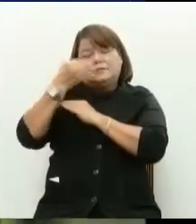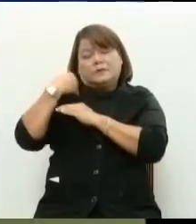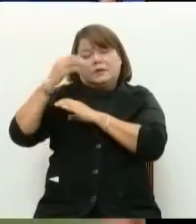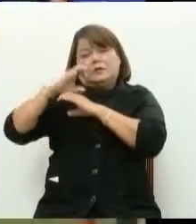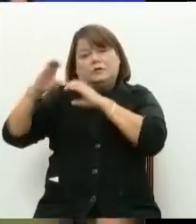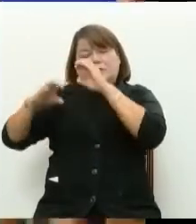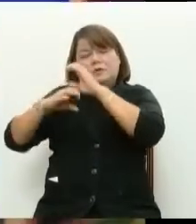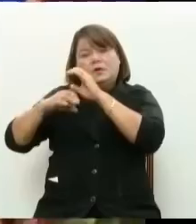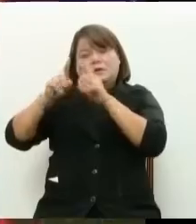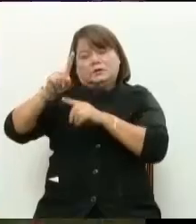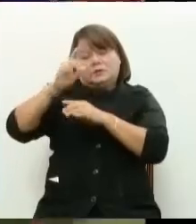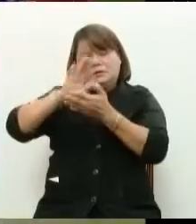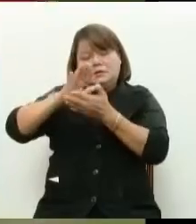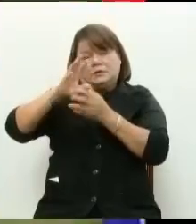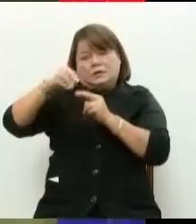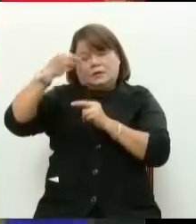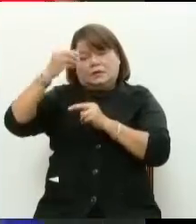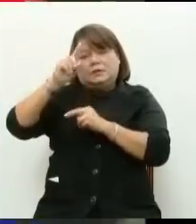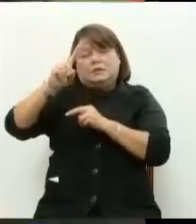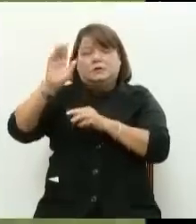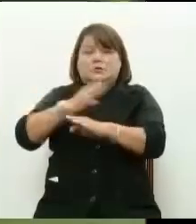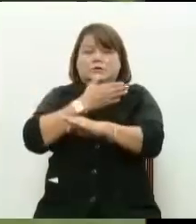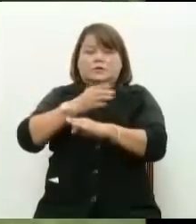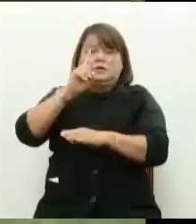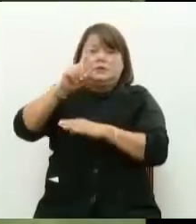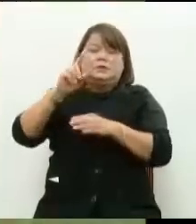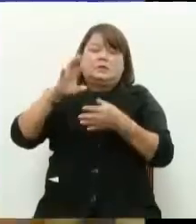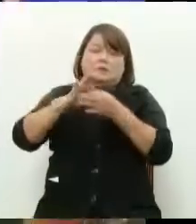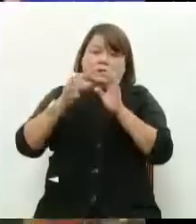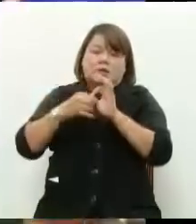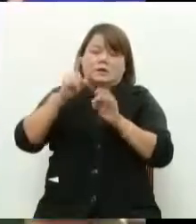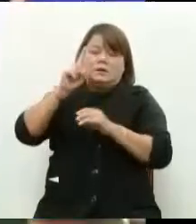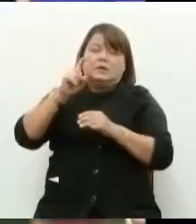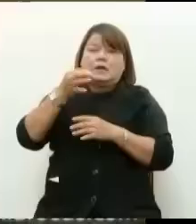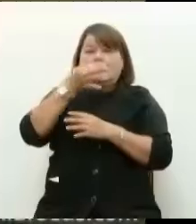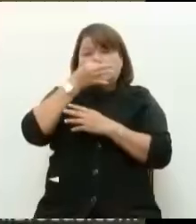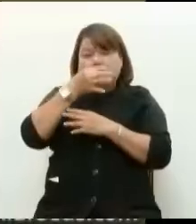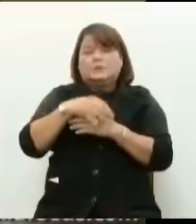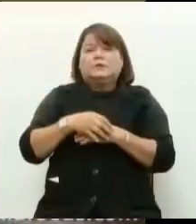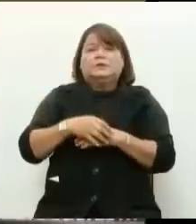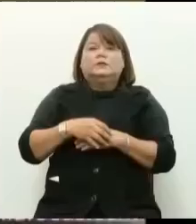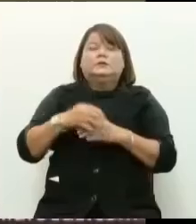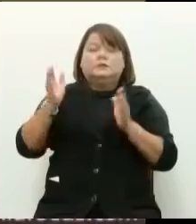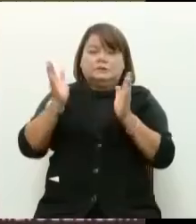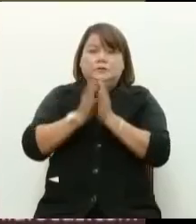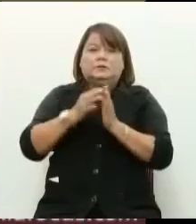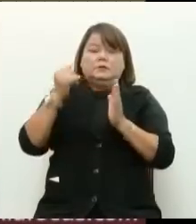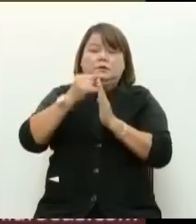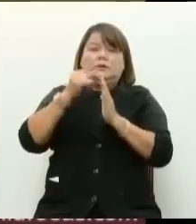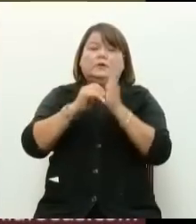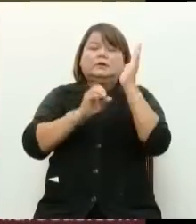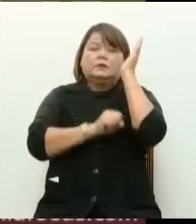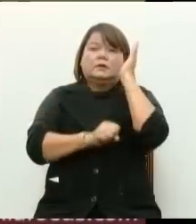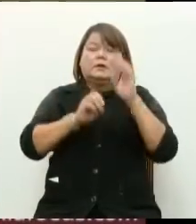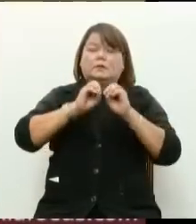การ1นักเรียน1ดนตรี1กีฬา1อาชีพประกอบกับจังหวัดสงขลาได้รับการประกา